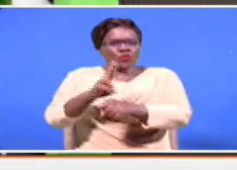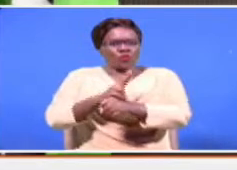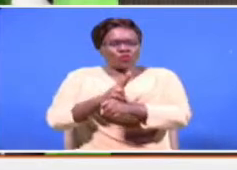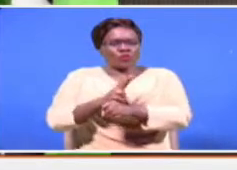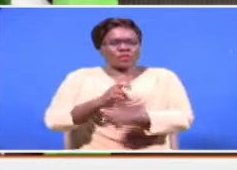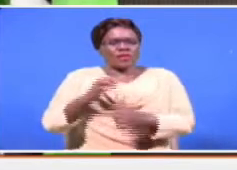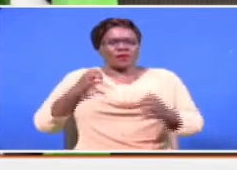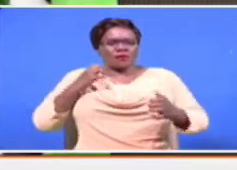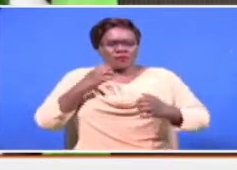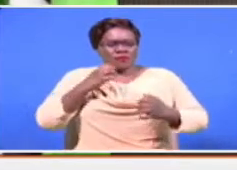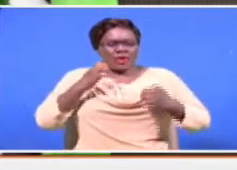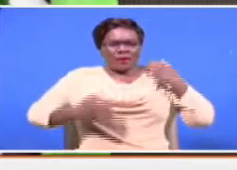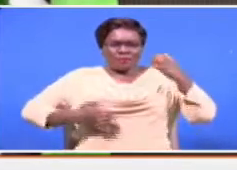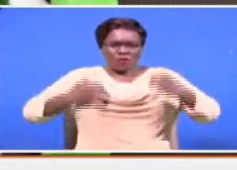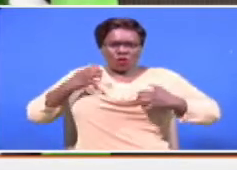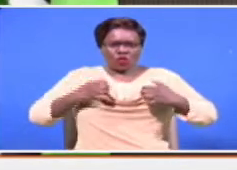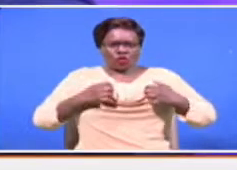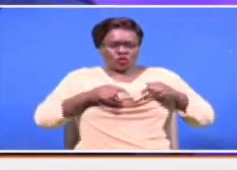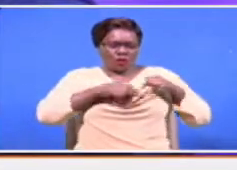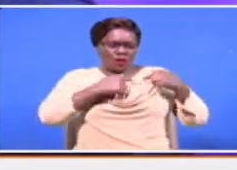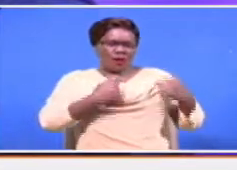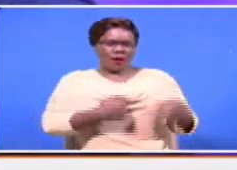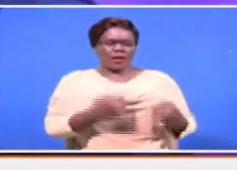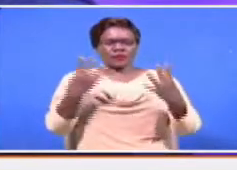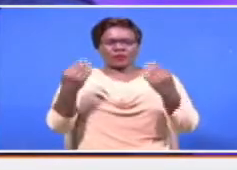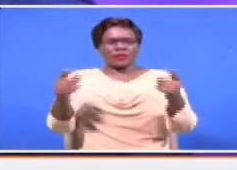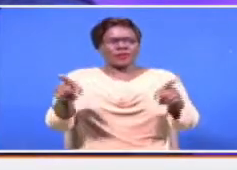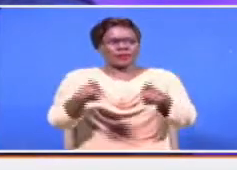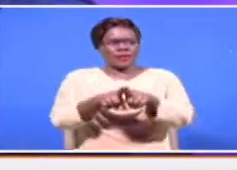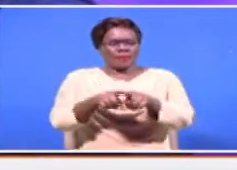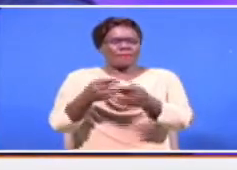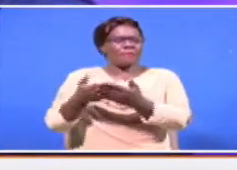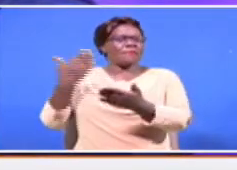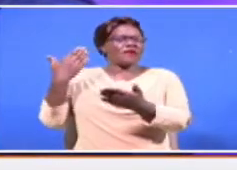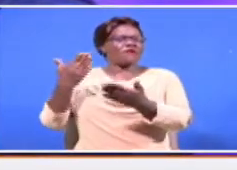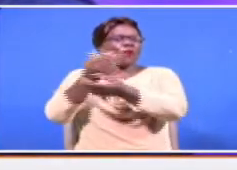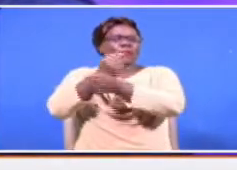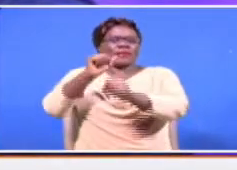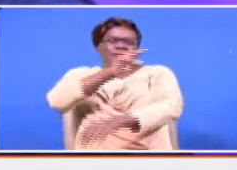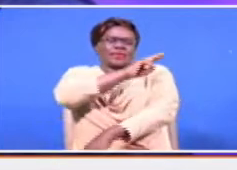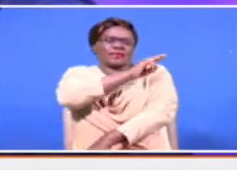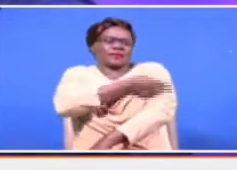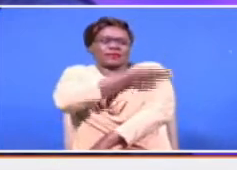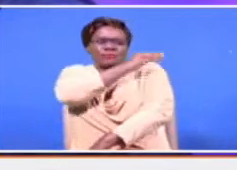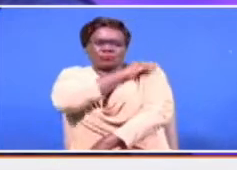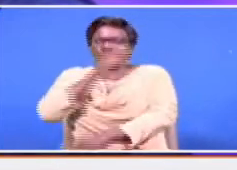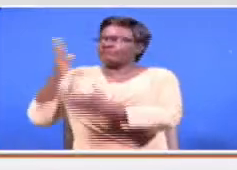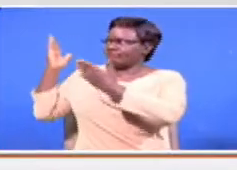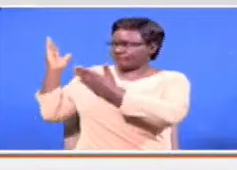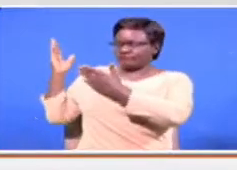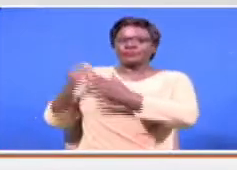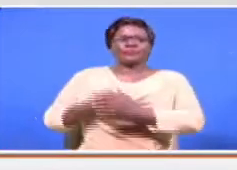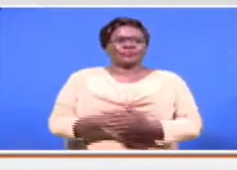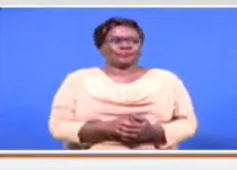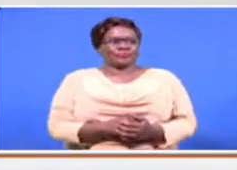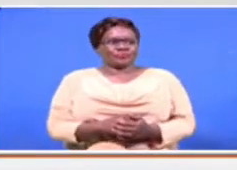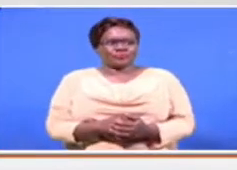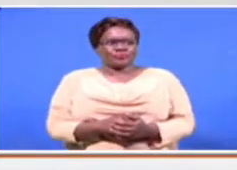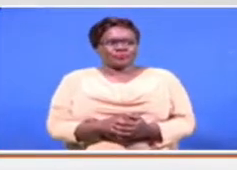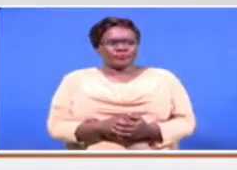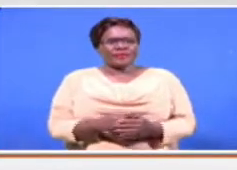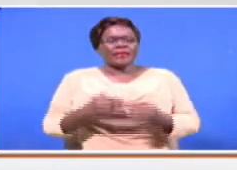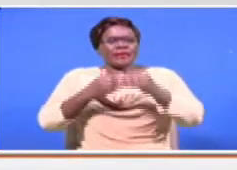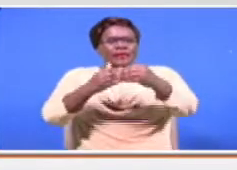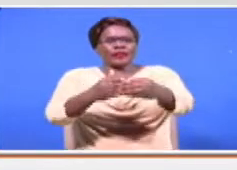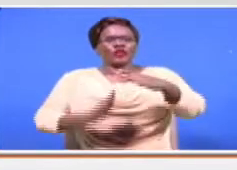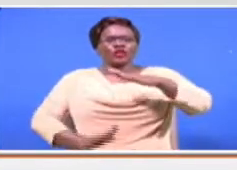empathy. We need to soften our hearts. Pia imearifiwa kuwa aliyekuwa rais wa Nigeria Olusegun Obasanjo amekuwa mstari